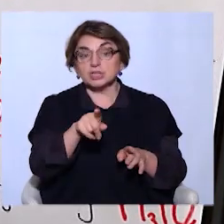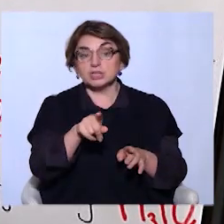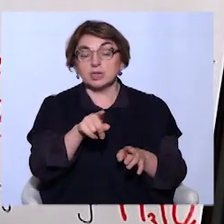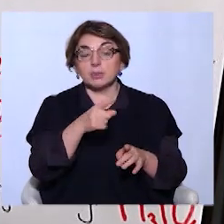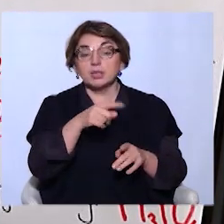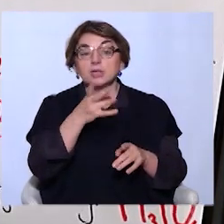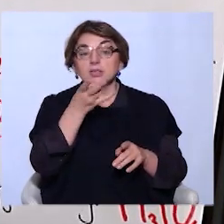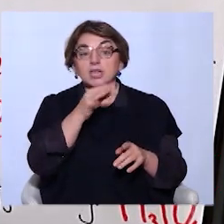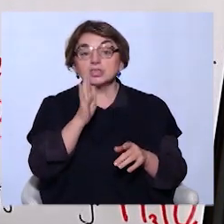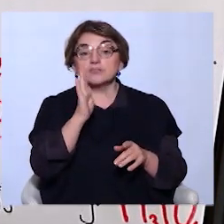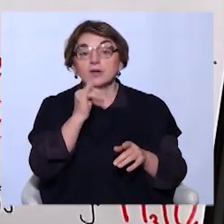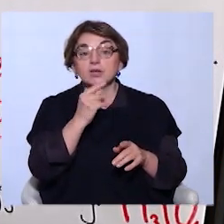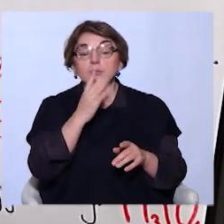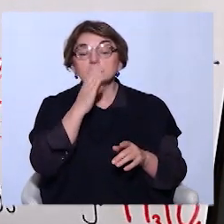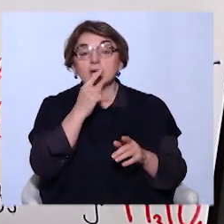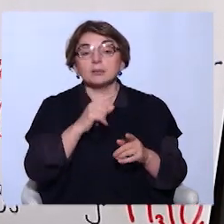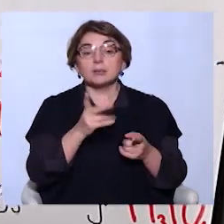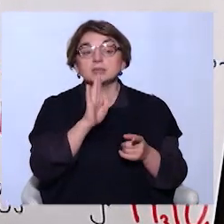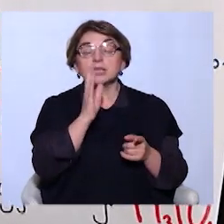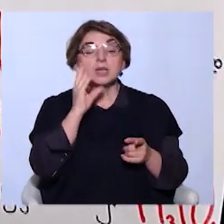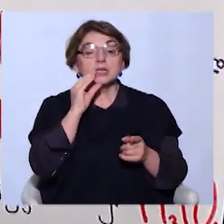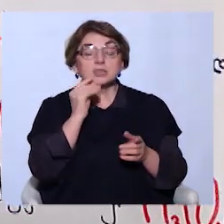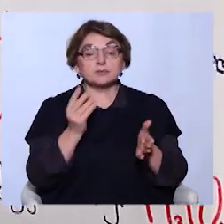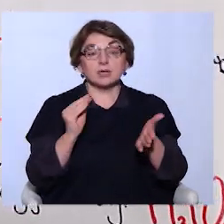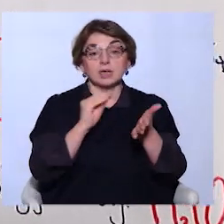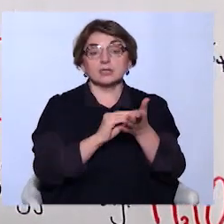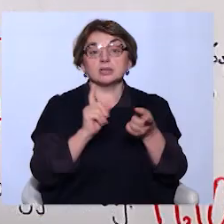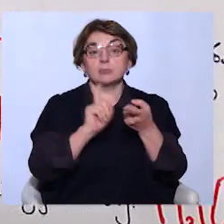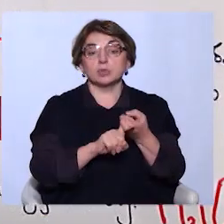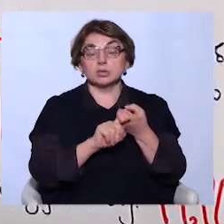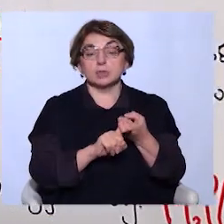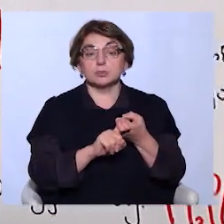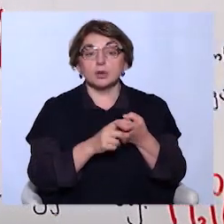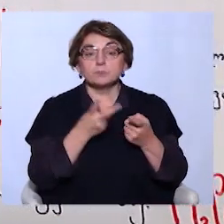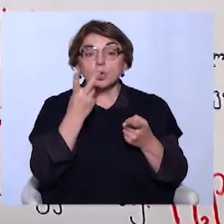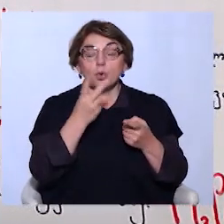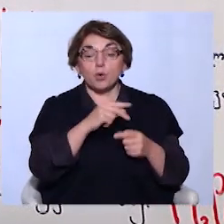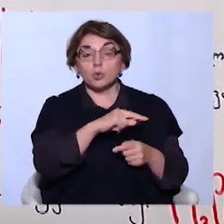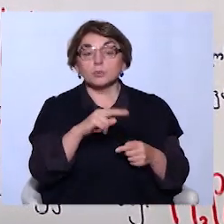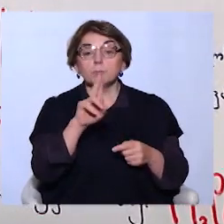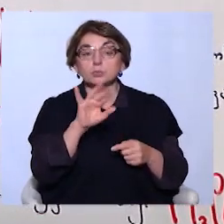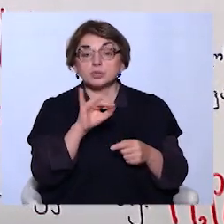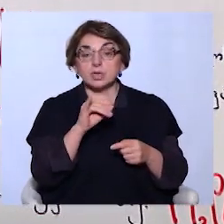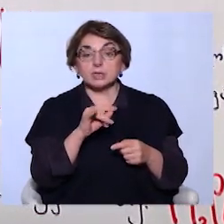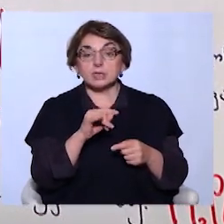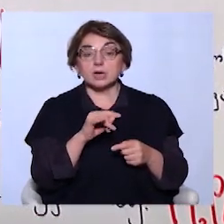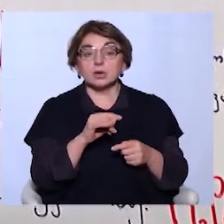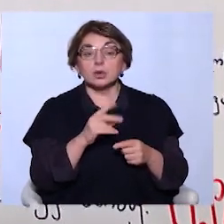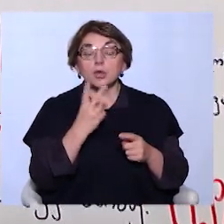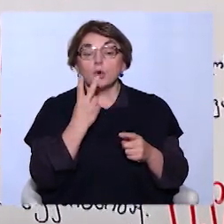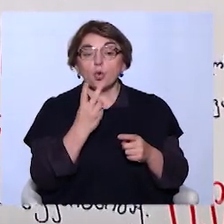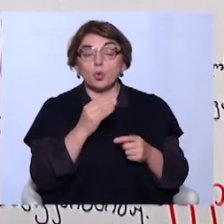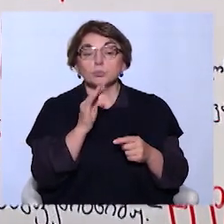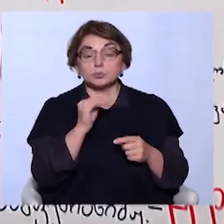ვიმეორებ, ნაშთის ვალენტობა წყალბადის რაოდენობაზეა დამოკიდებული. ორფუძიანი მჟავა,